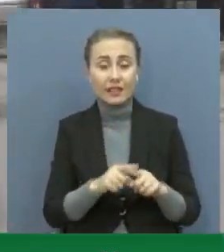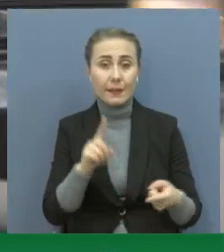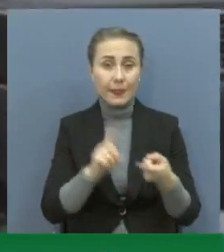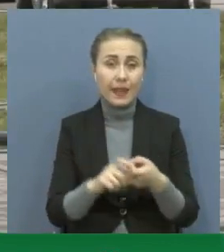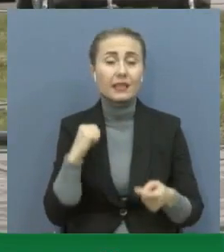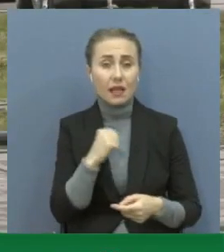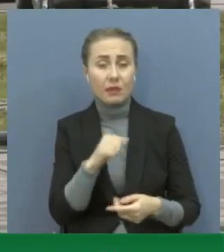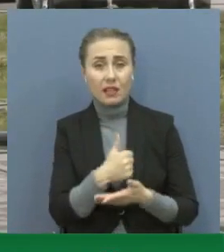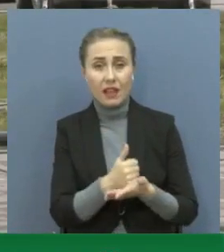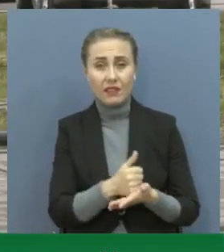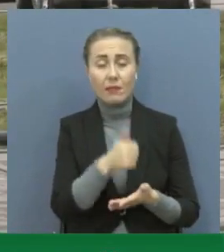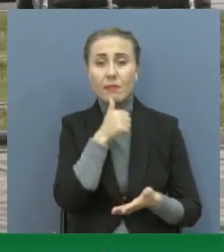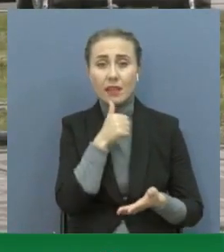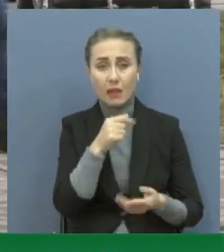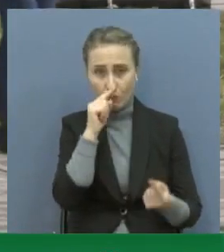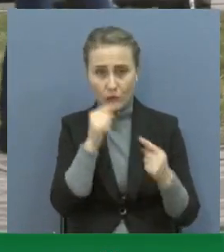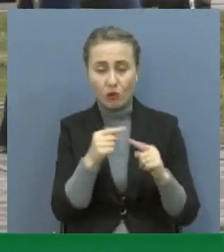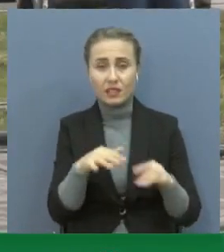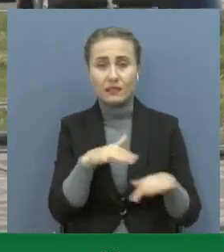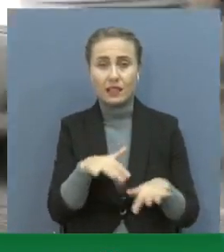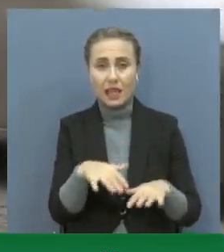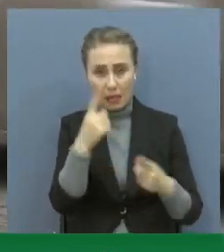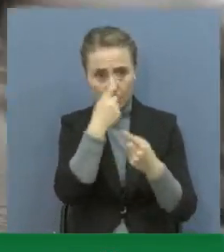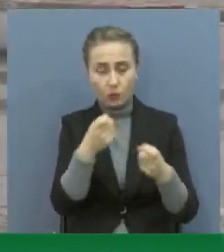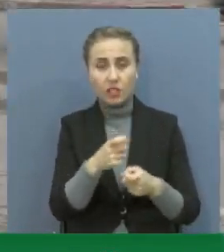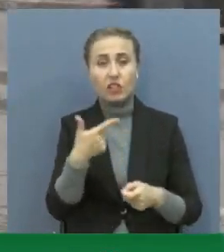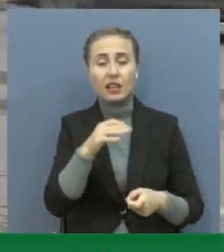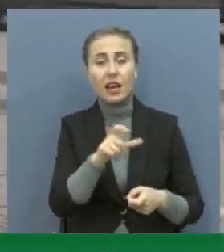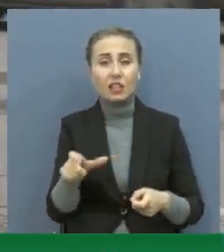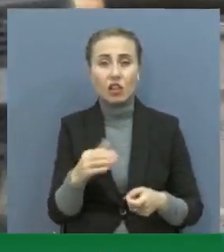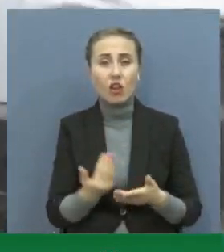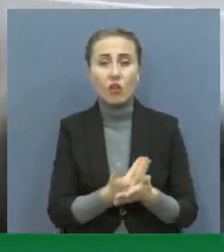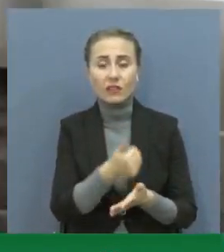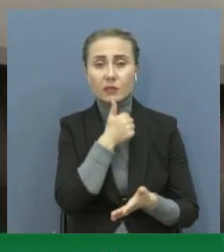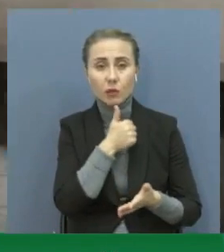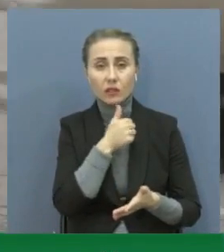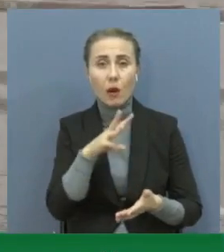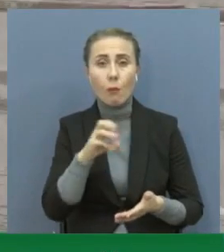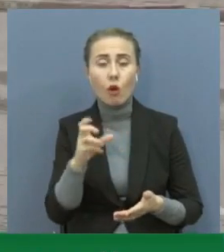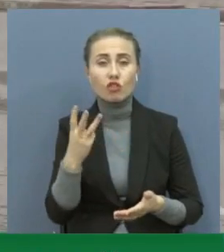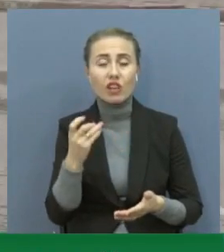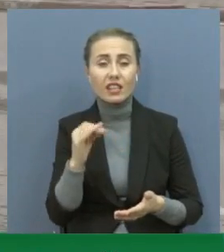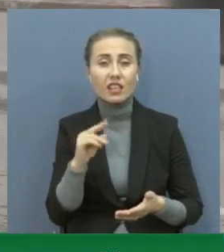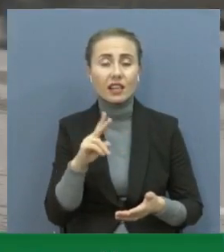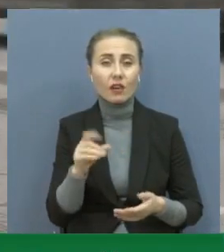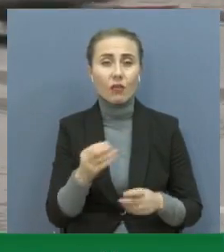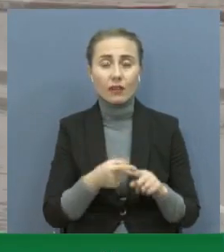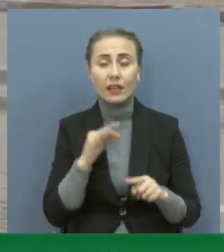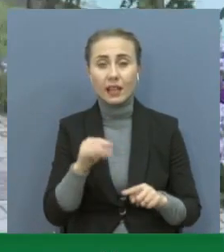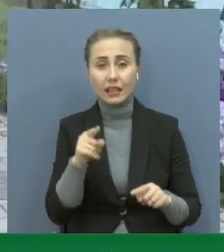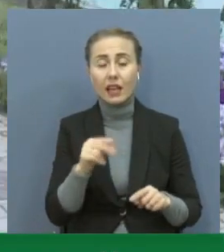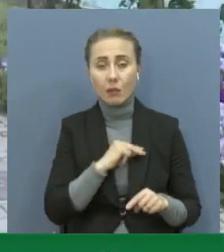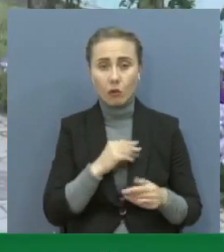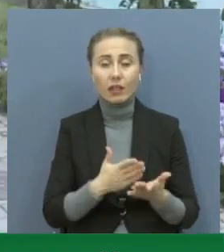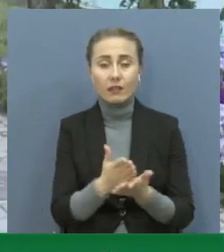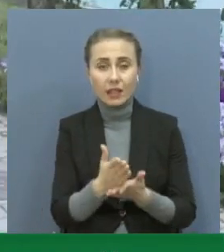наиболее эффективным методом противодействия является предупреждение граждан о новых способах мошенничества. Поэтому работы в этом